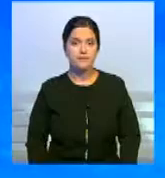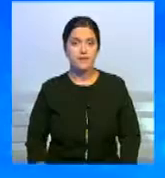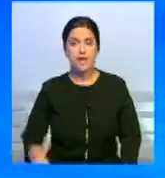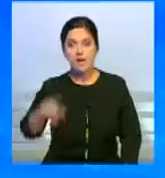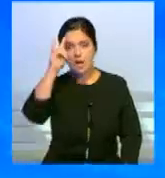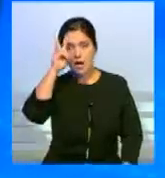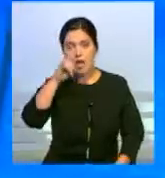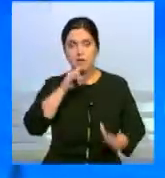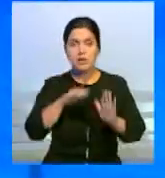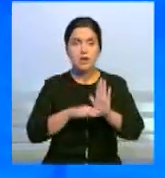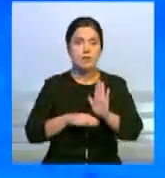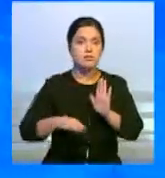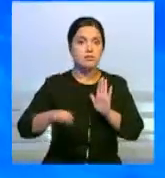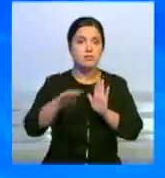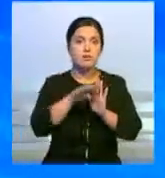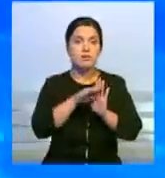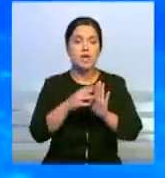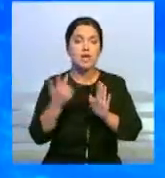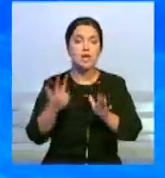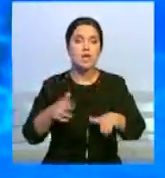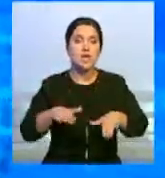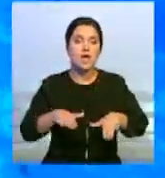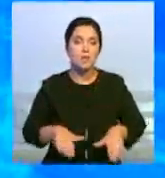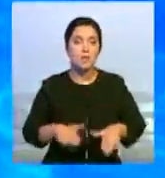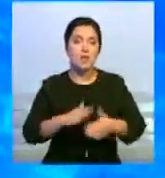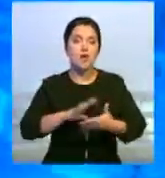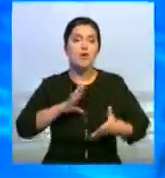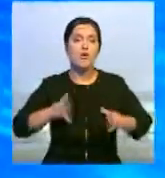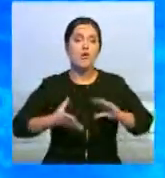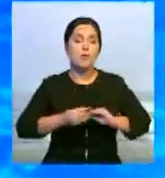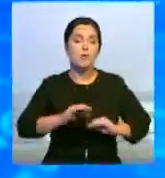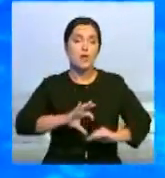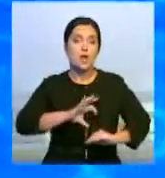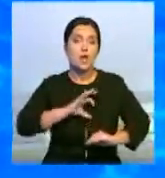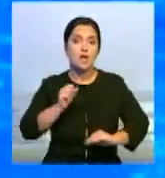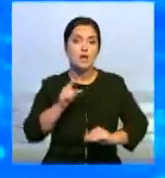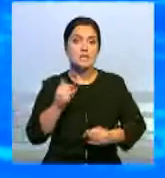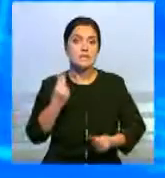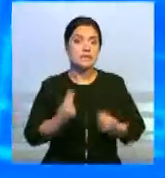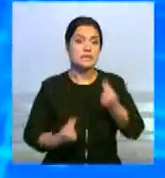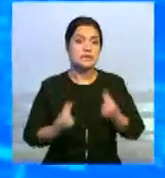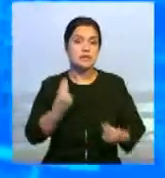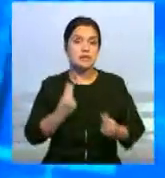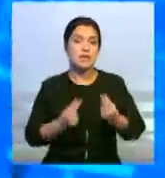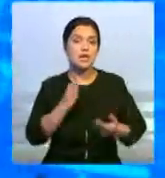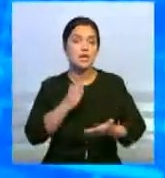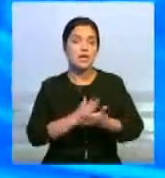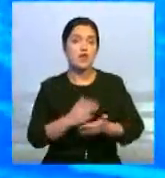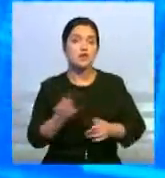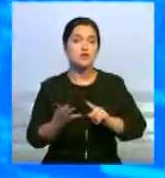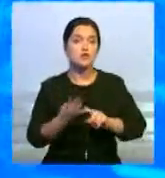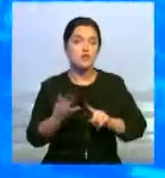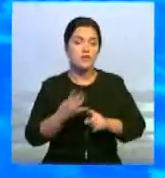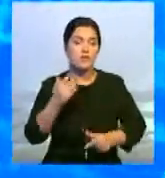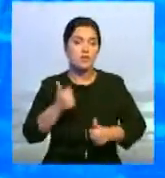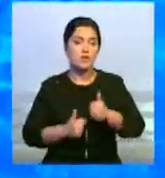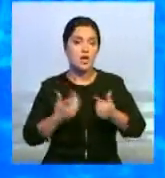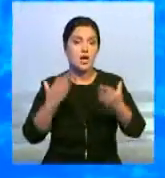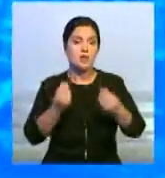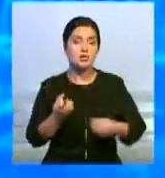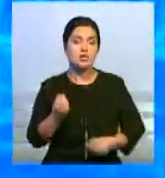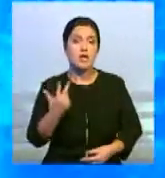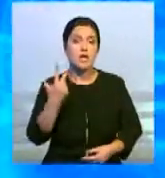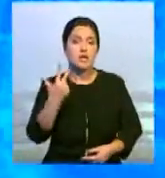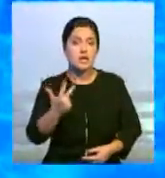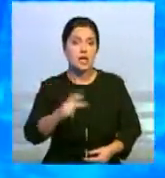казахстан поднялся на третье место в медальном зачете на азиатских играх в закрытых помещениях четвертый соревновательный день еще